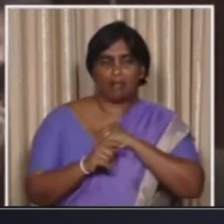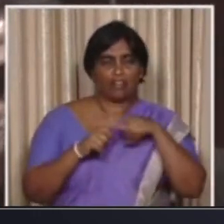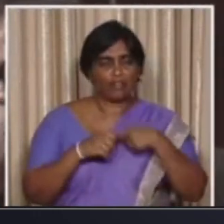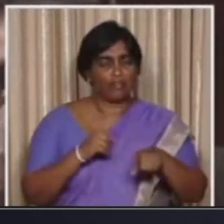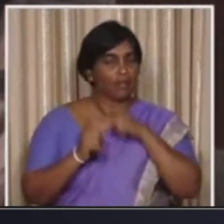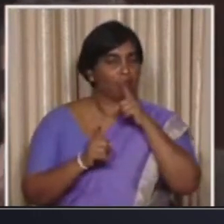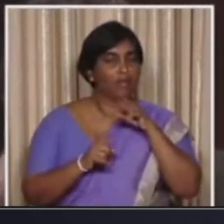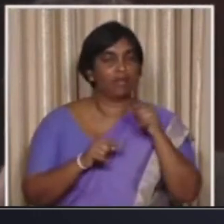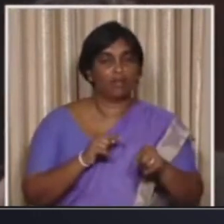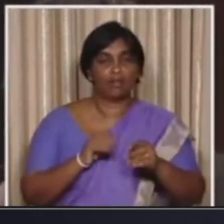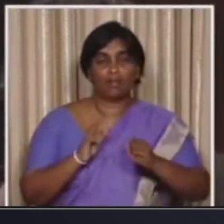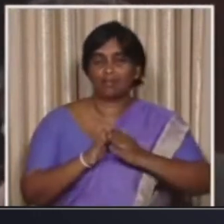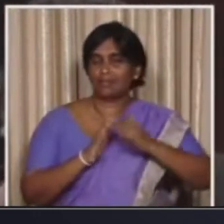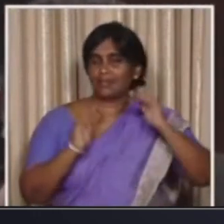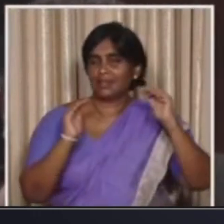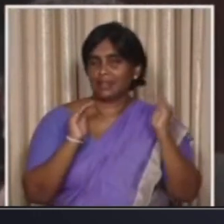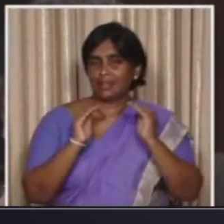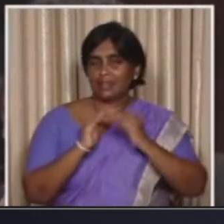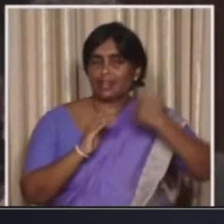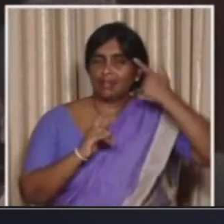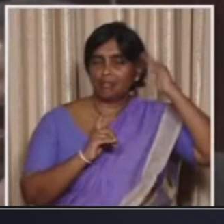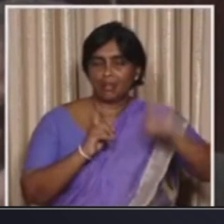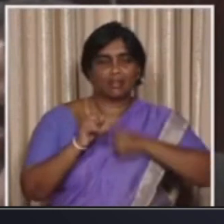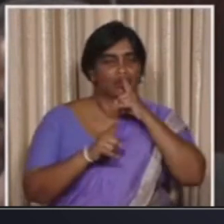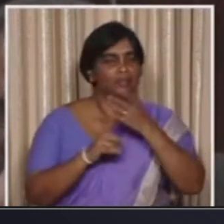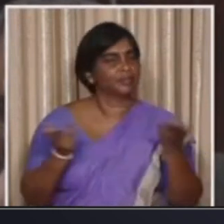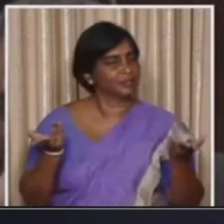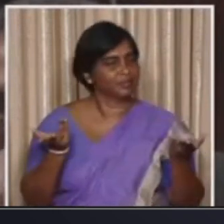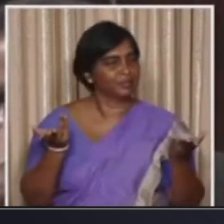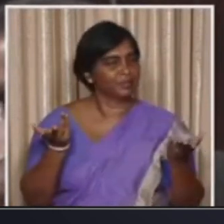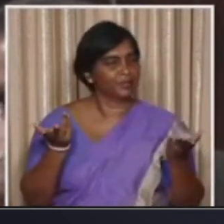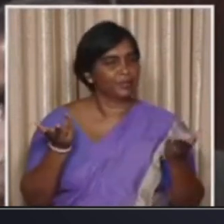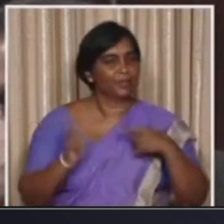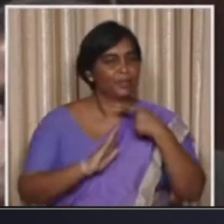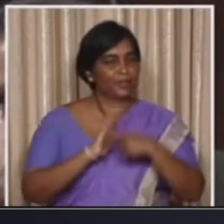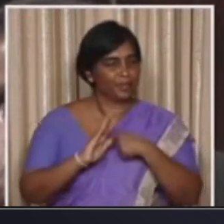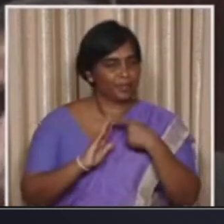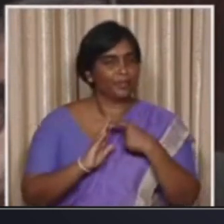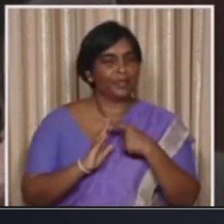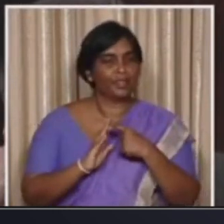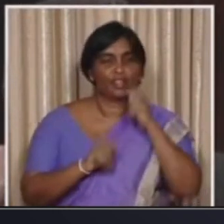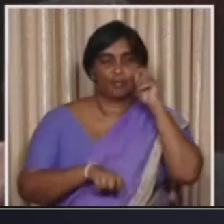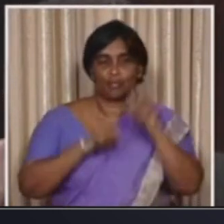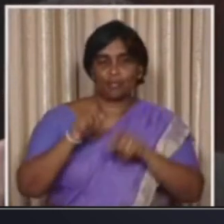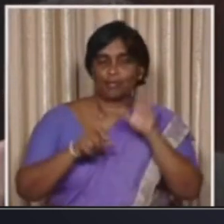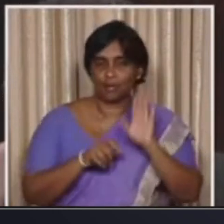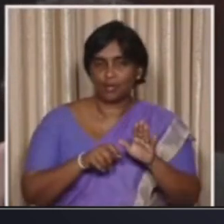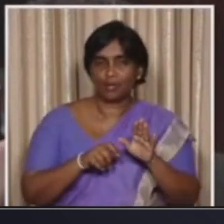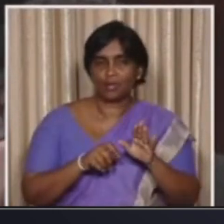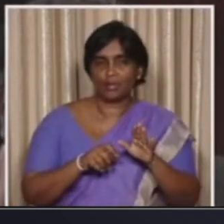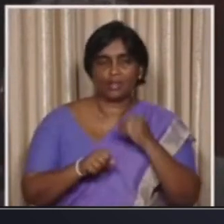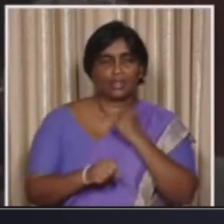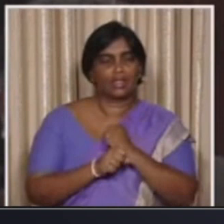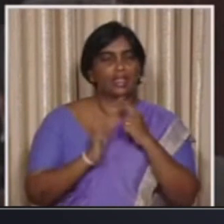ගමන් මේ අසමජාති දේවල්නේ මතක් කරන්න කරු සභාපතිතුමනි මේ රටේ මහජනයා